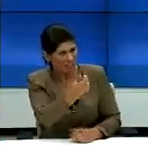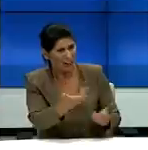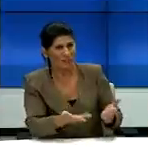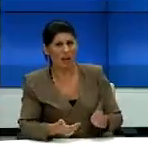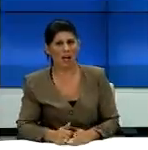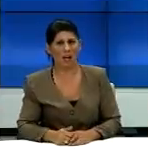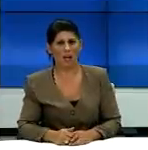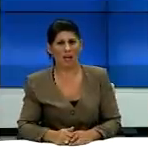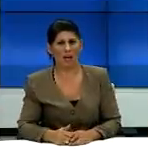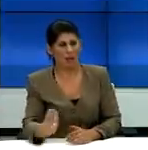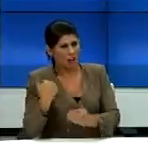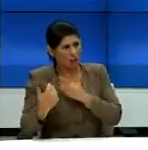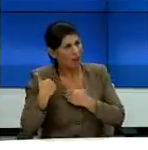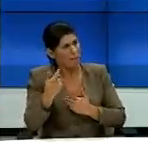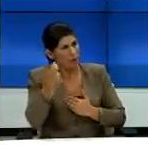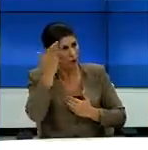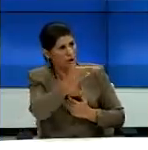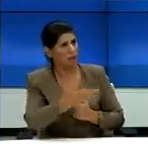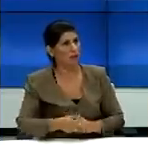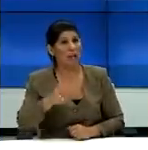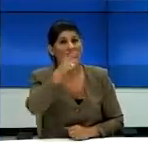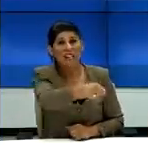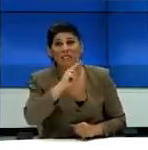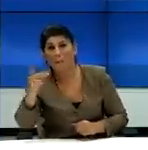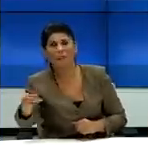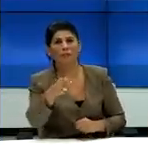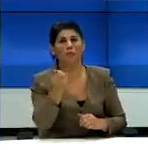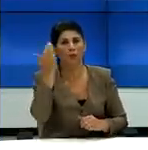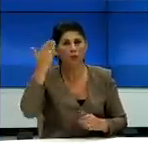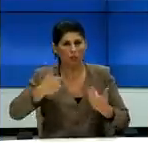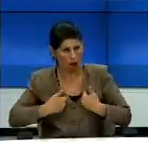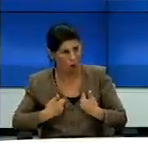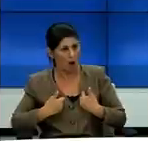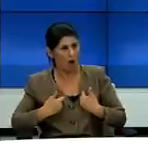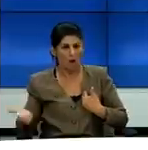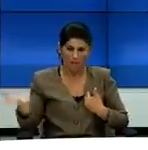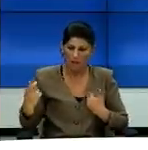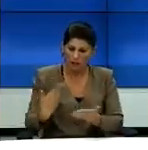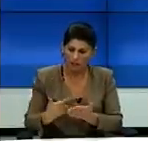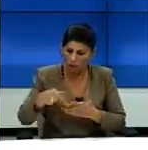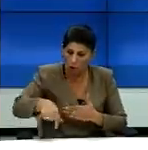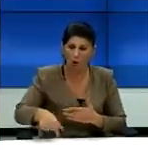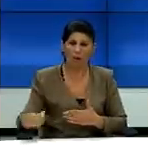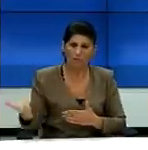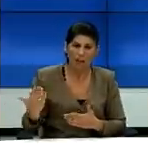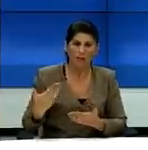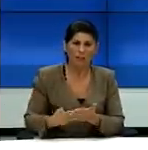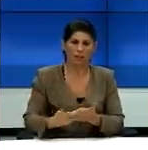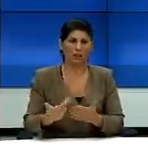λεφτά. Με ρωτάτε πόσο κόστισε. Εσείς να απαντήσετε πόσο κόστισε, όχι εγώ. Φέρτε τα στοιχεία τώρα. Φέρτε